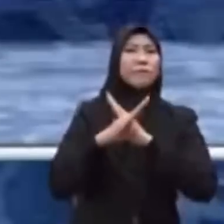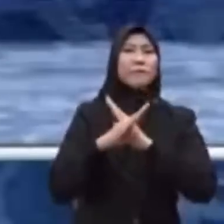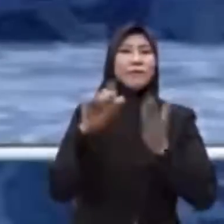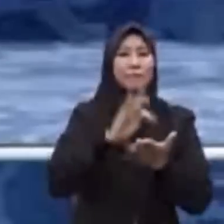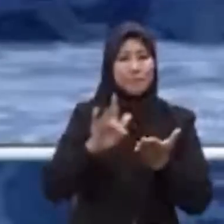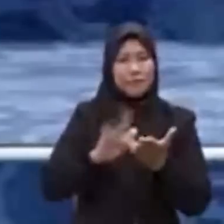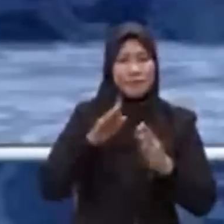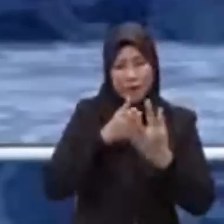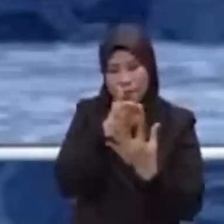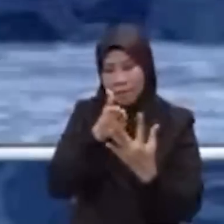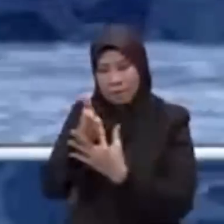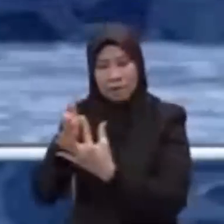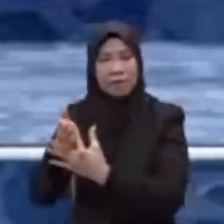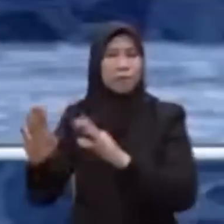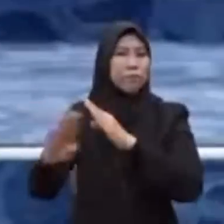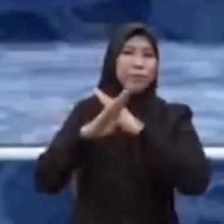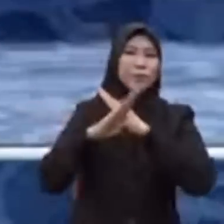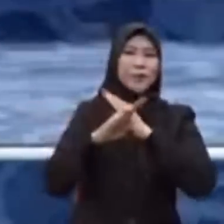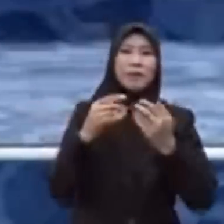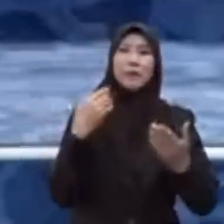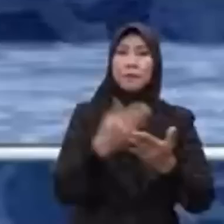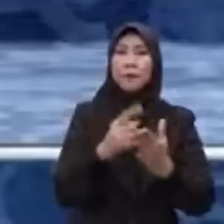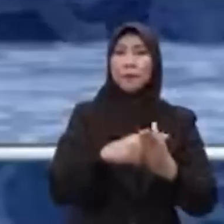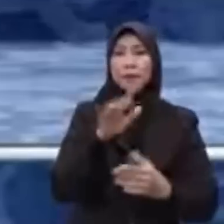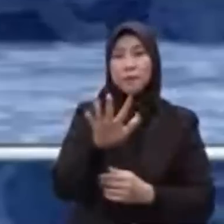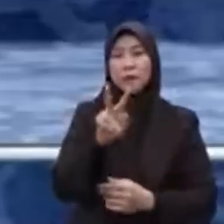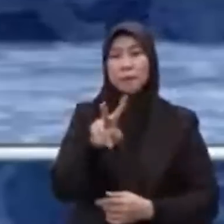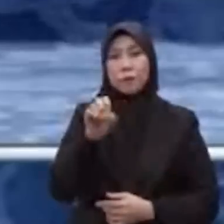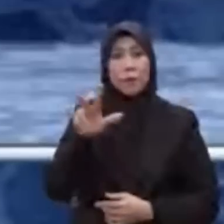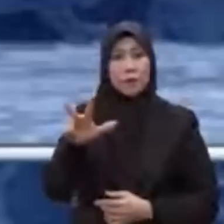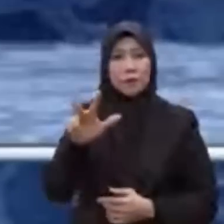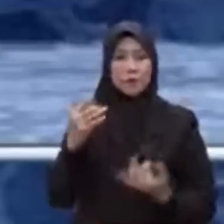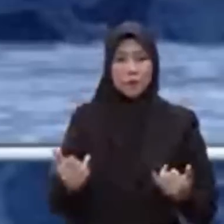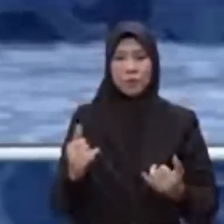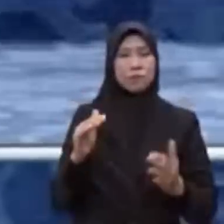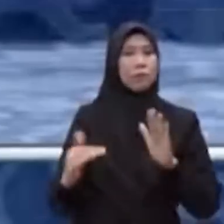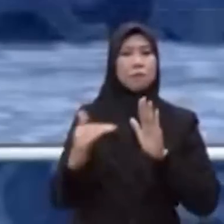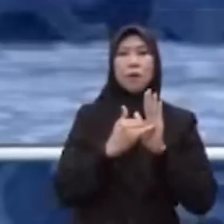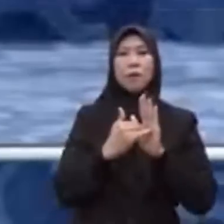2021 sehingga Mei 2023 kita udah blok 2119